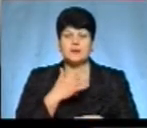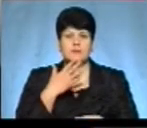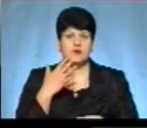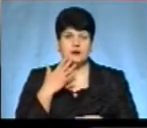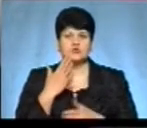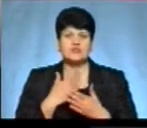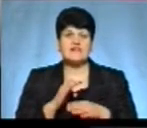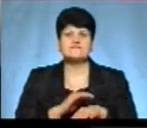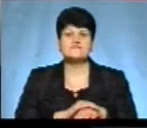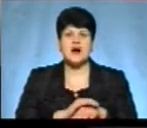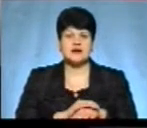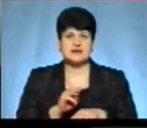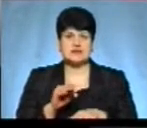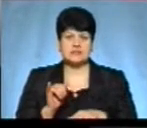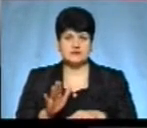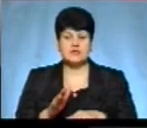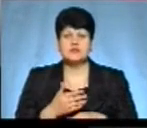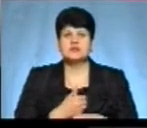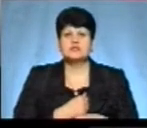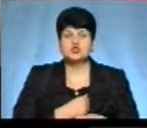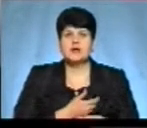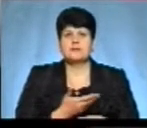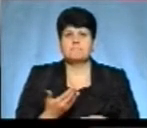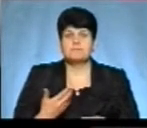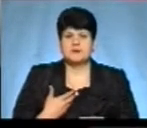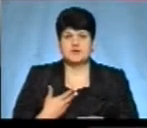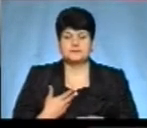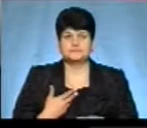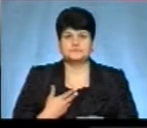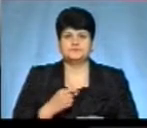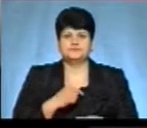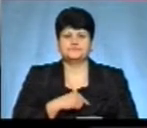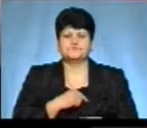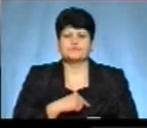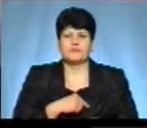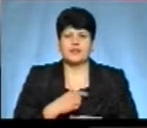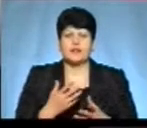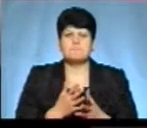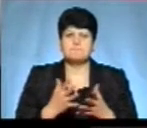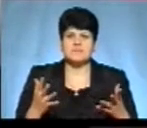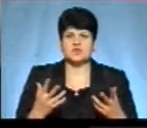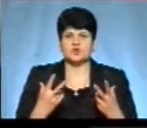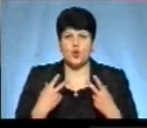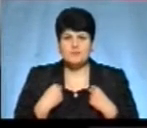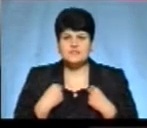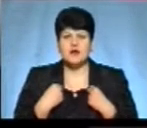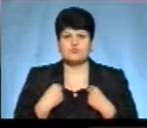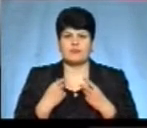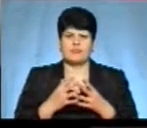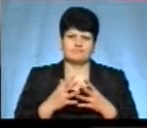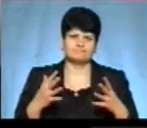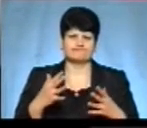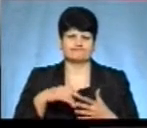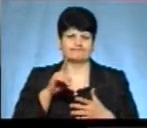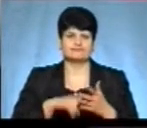жаль, є таких фактів, коли, на жаль, ми реагуємо емоційно. Так? Тобто, чим більше нам обіцяють, тим більше ми в це, наприклад,